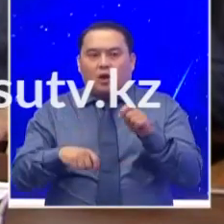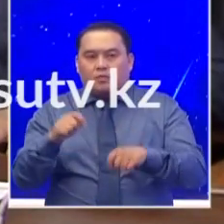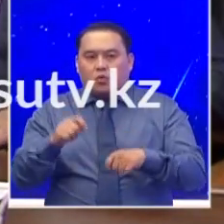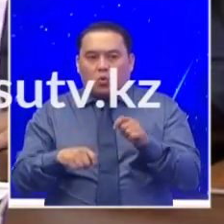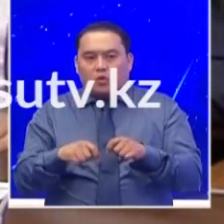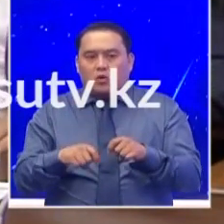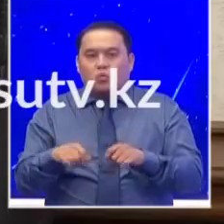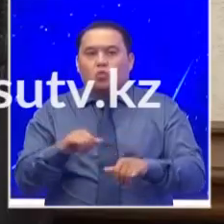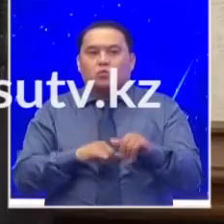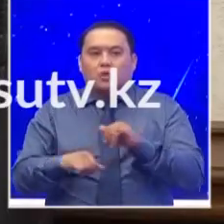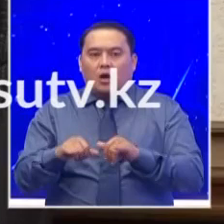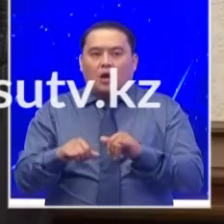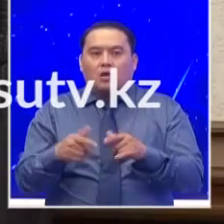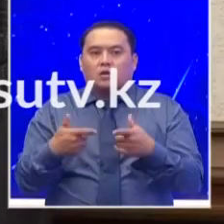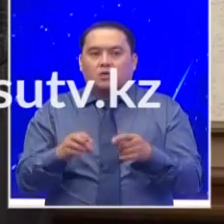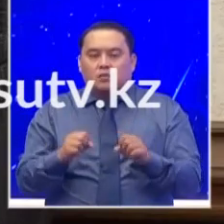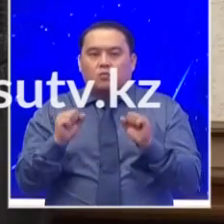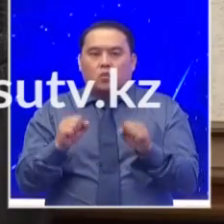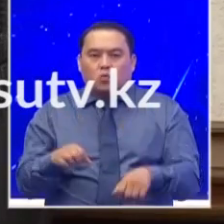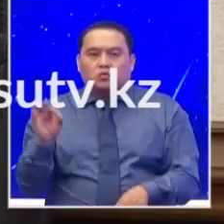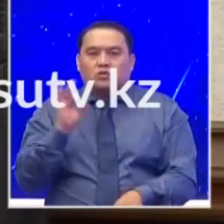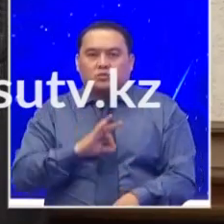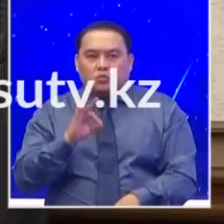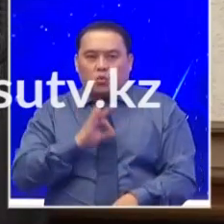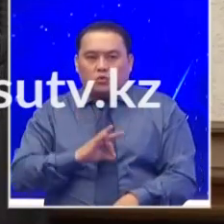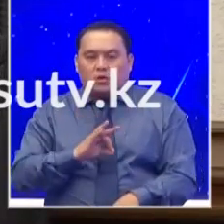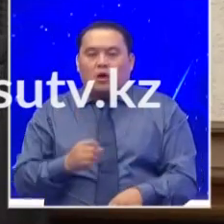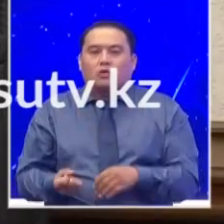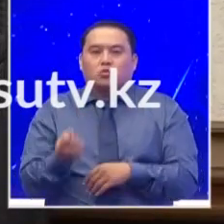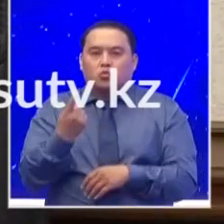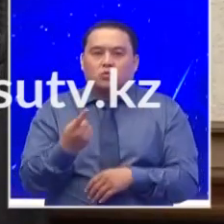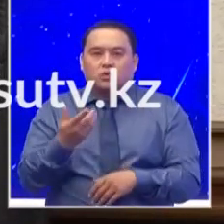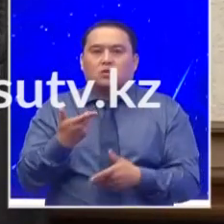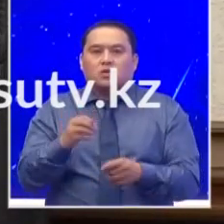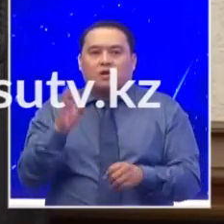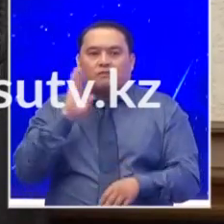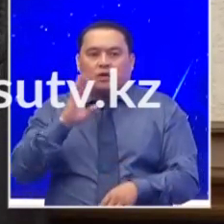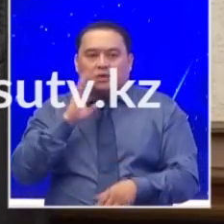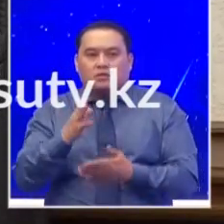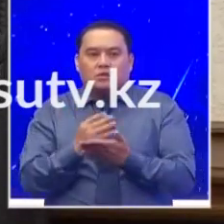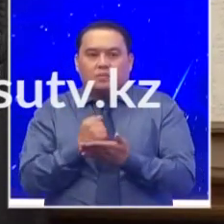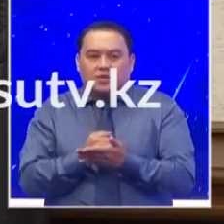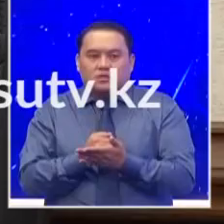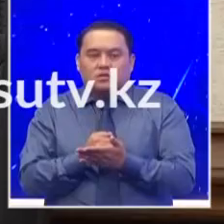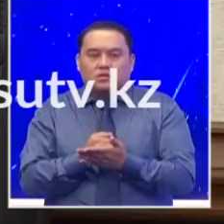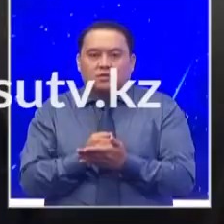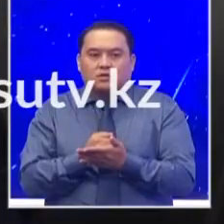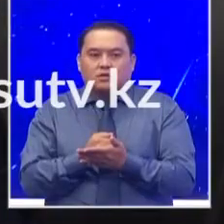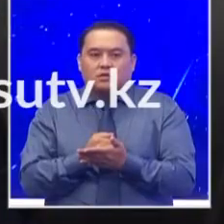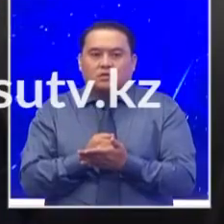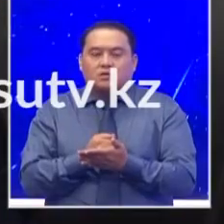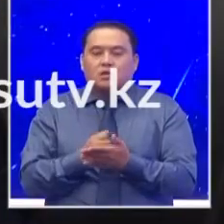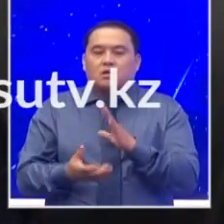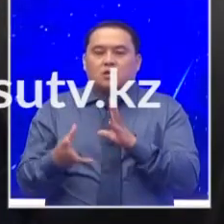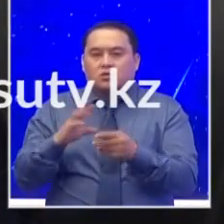на каких площадях это можно применить и откуда, какая вода, там резервуары или там скважины.